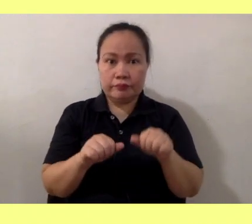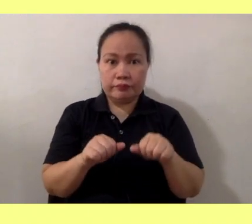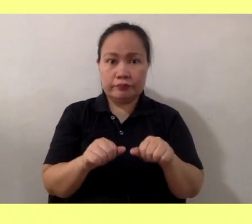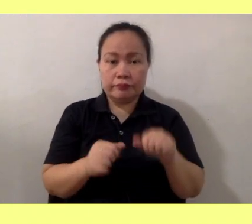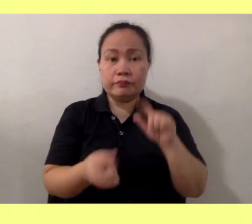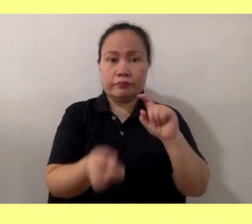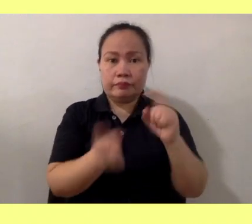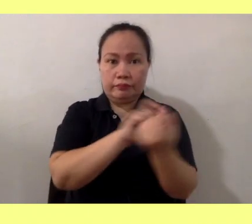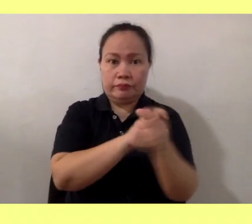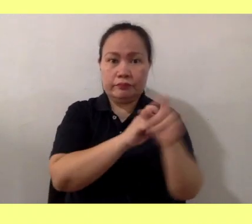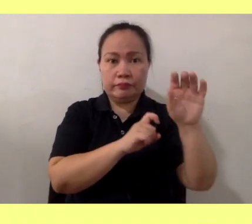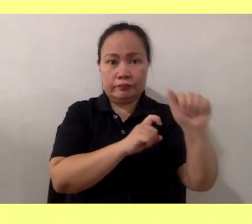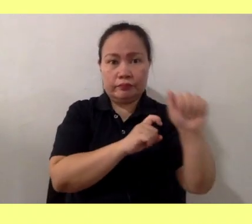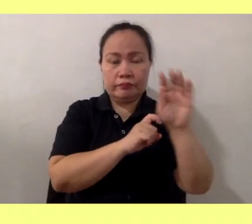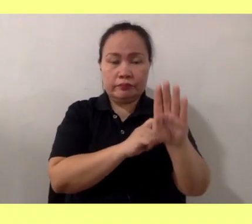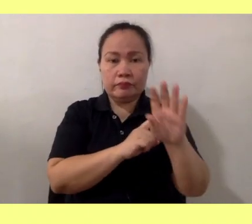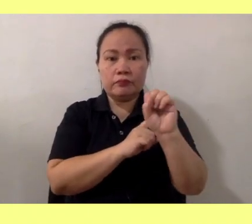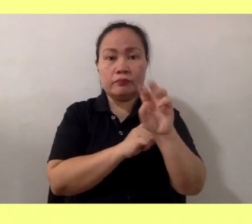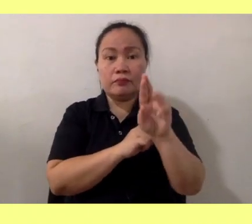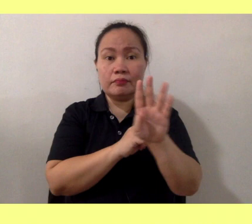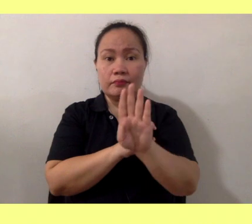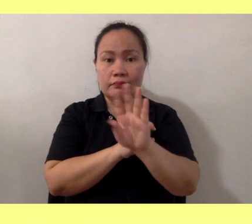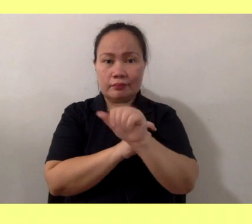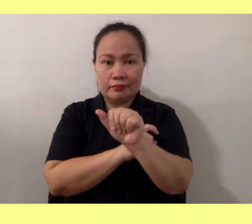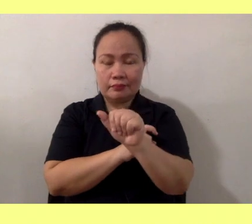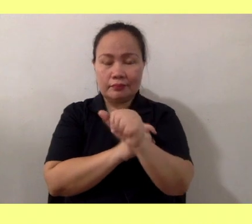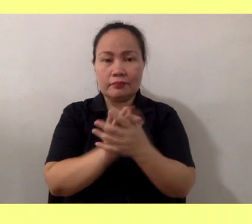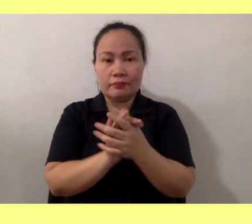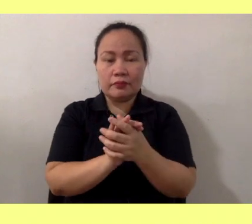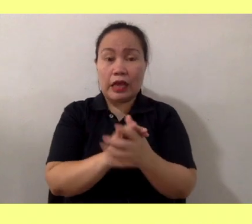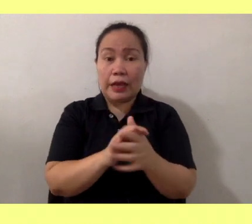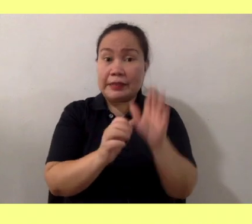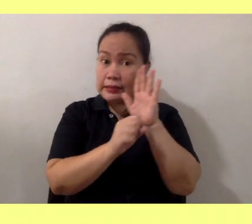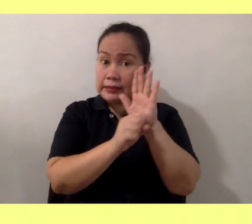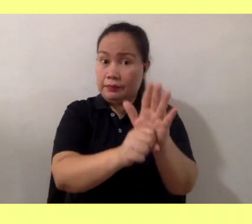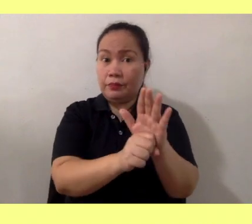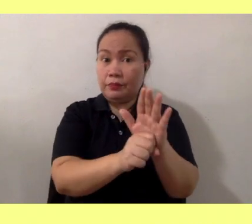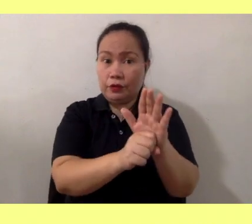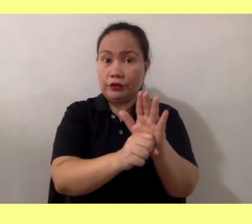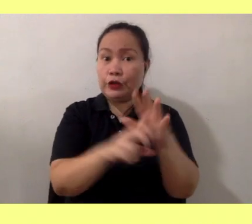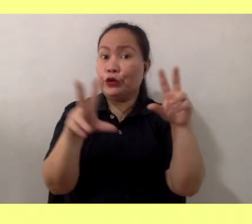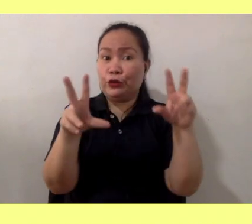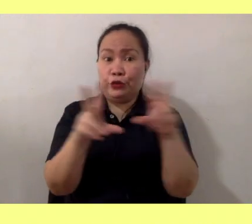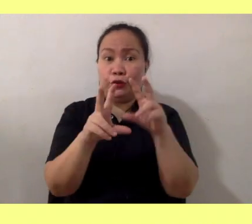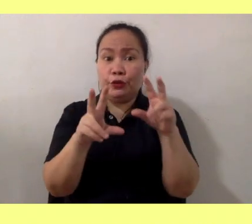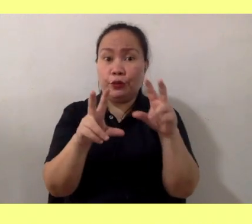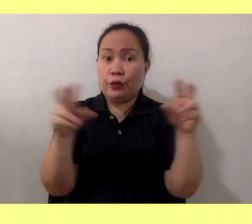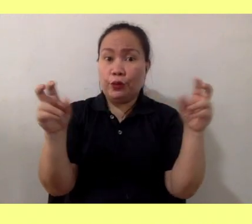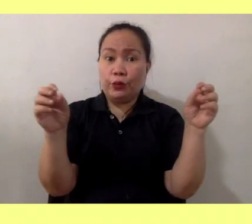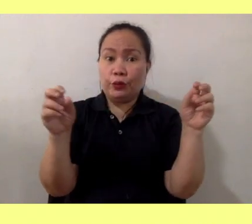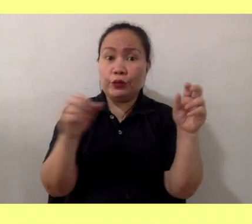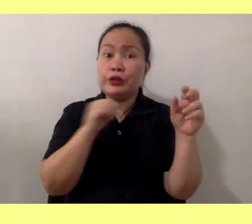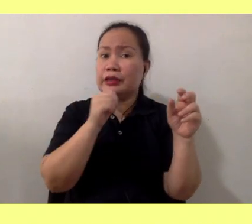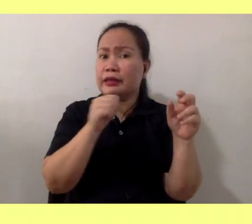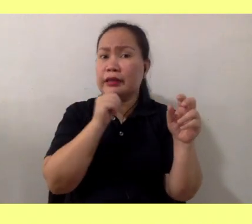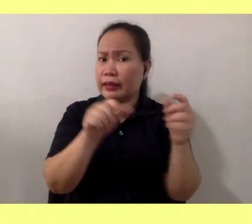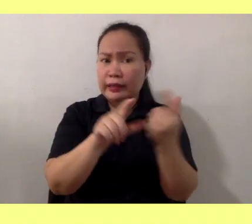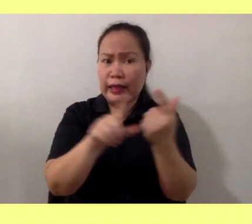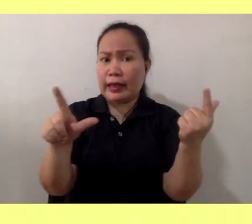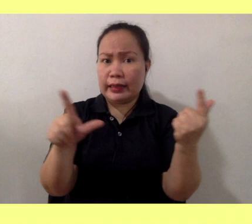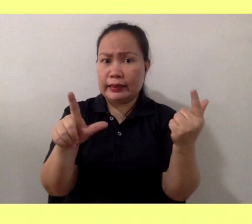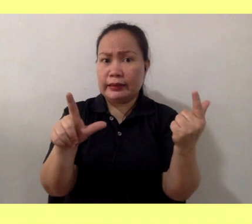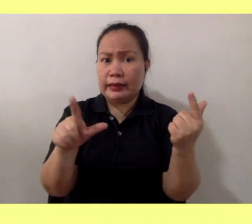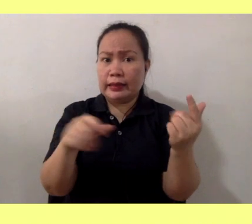Yes, pwede po siyang baliktarin. Okay, but take note of our symbol. This is no longer